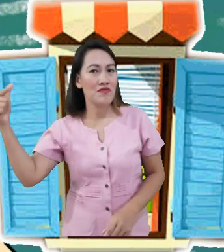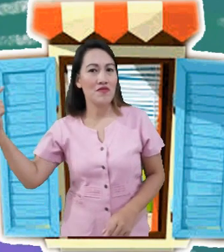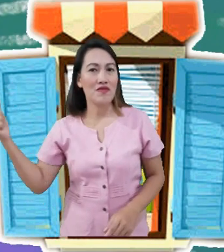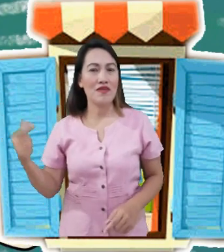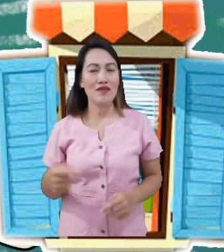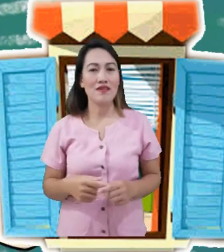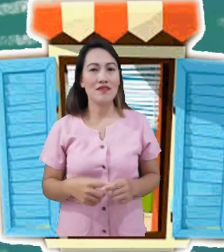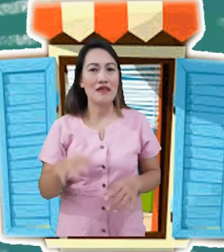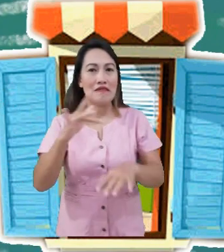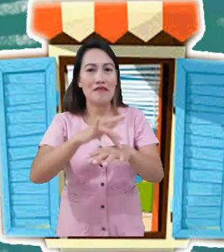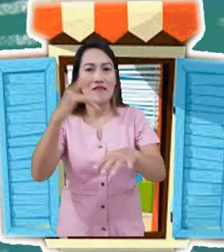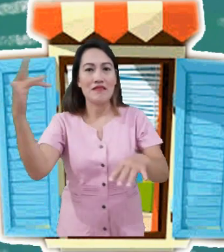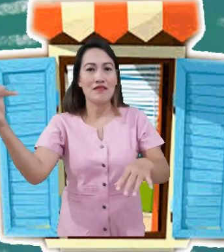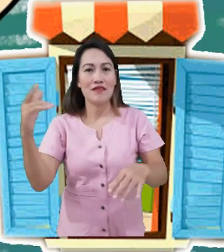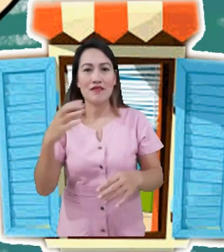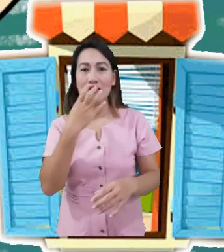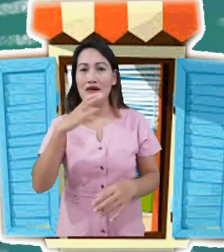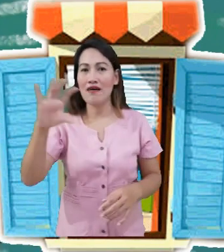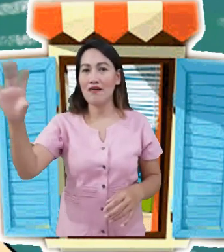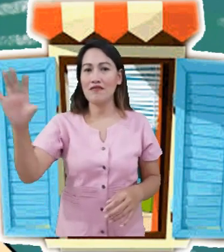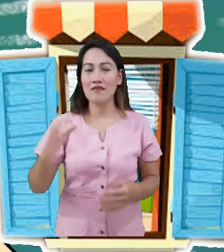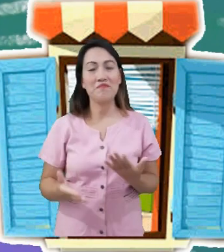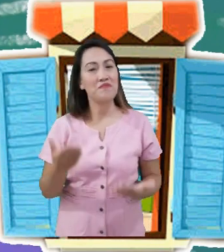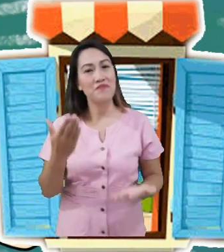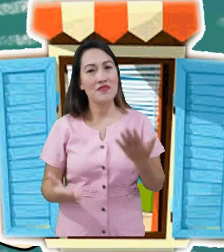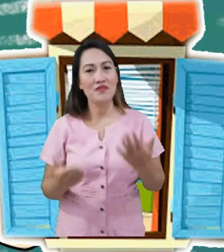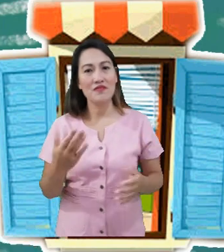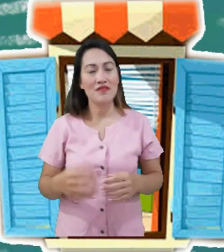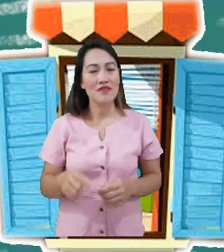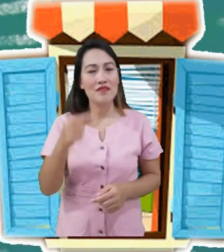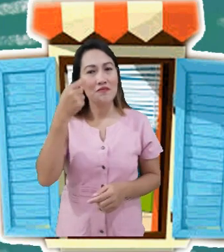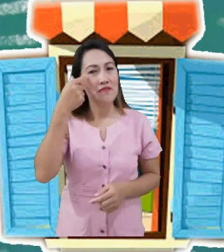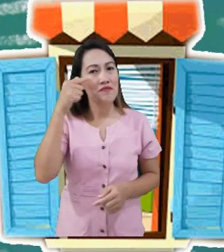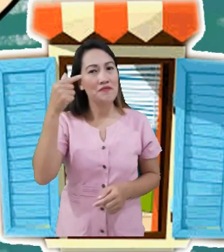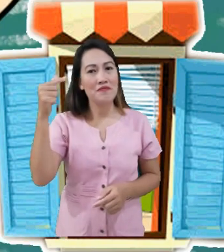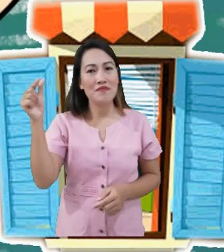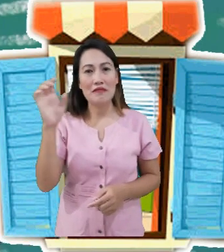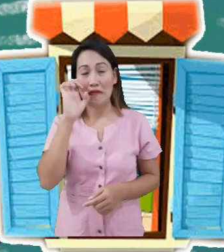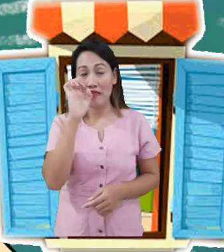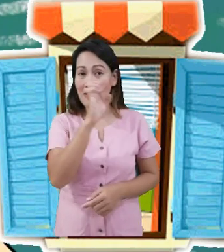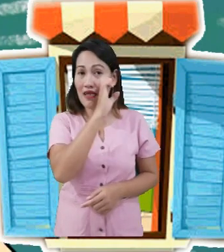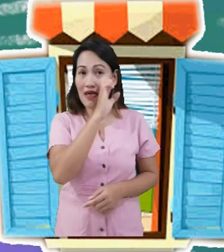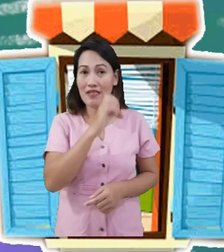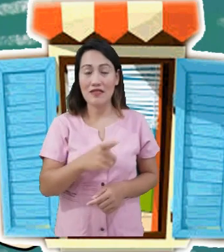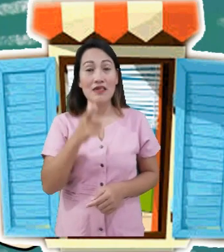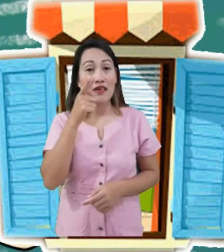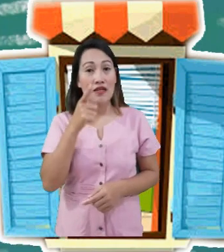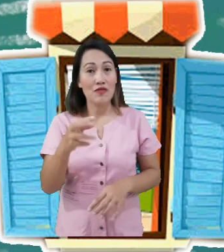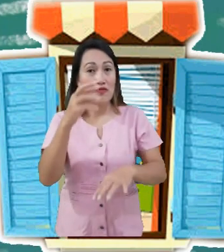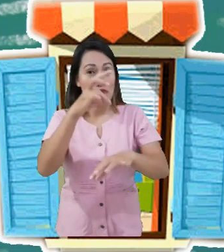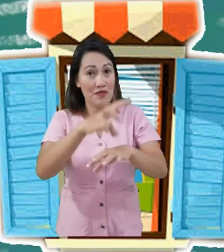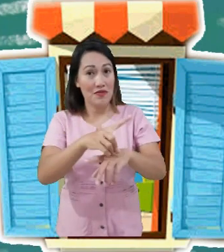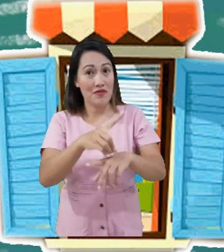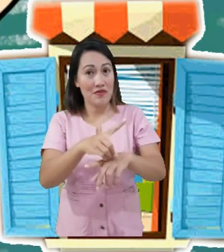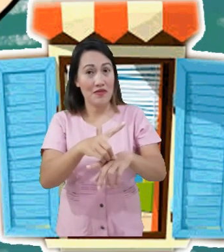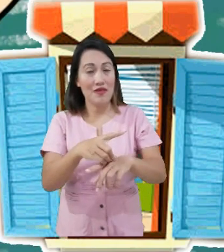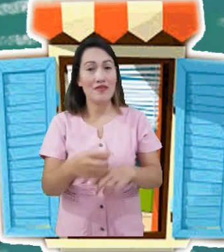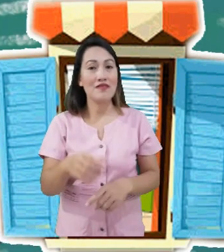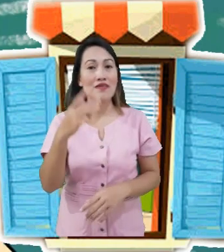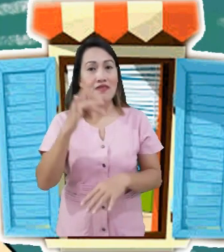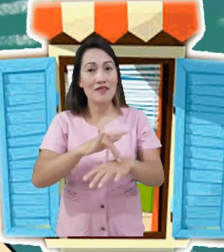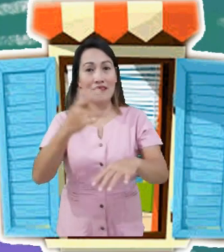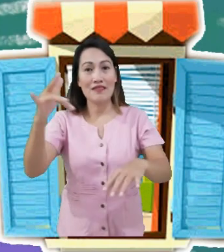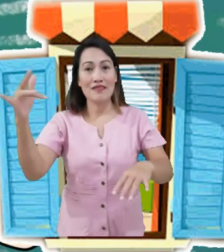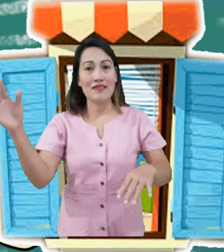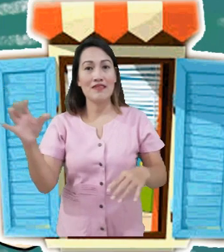ng araw. Siguro rin napakaberde ng kanyang mga mata na tila brilyante na kumikinang na